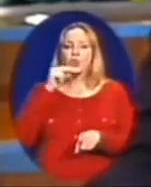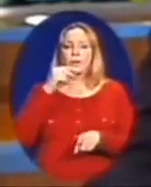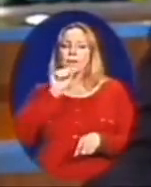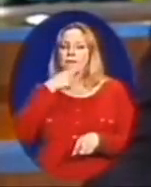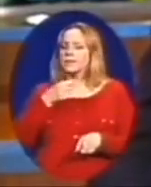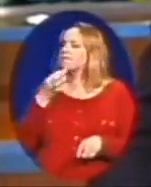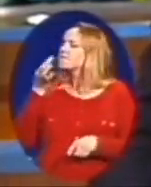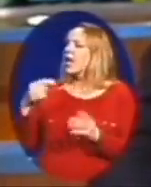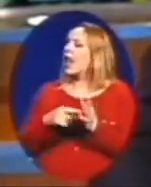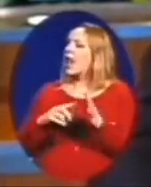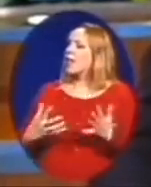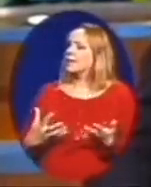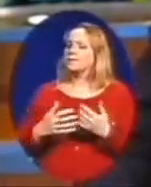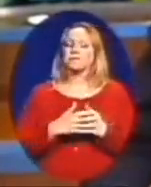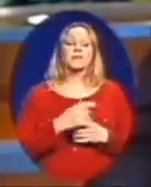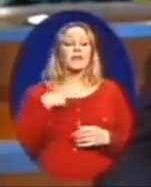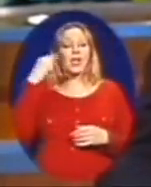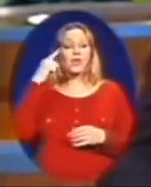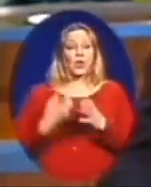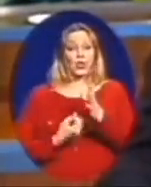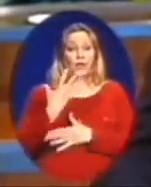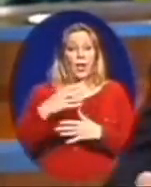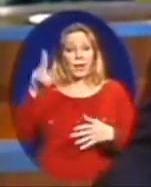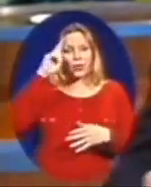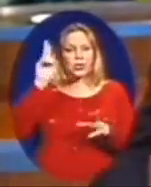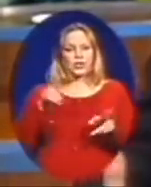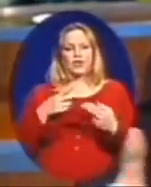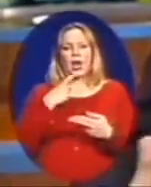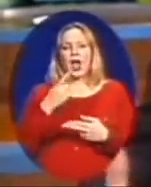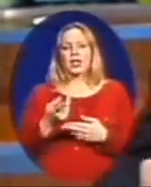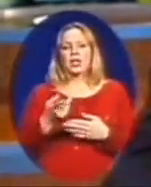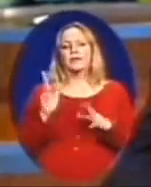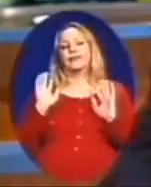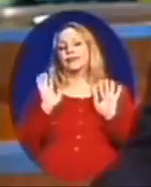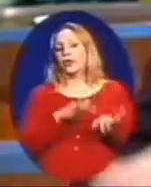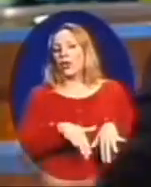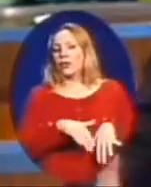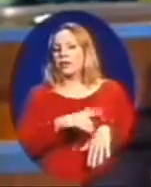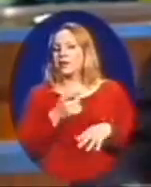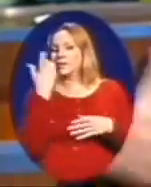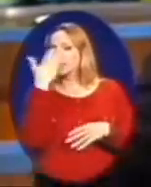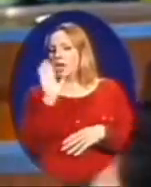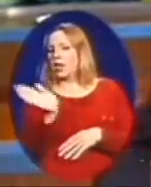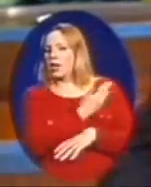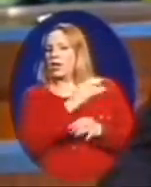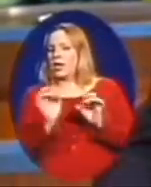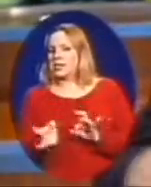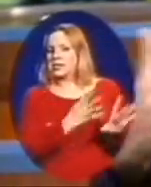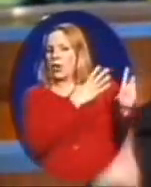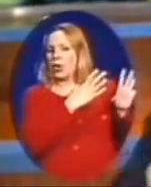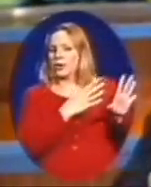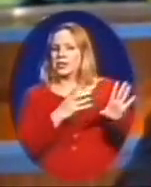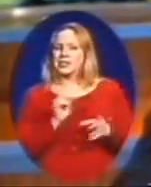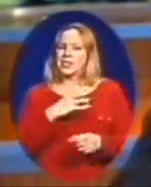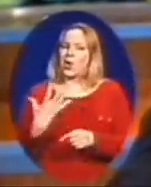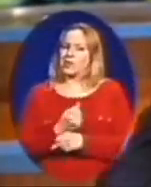בעבר. למה? כי אני חושב שזו תופעה בליכוד שאי אפשר להגיד, טוב, אנחנו, זה נטע זר, זה צריך לזרוק אותם,